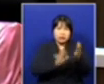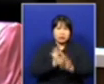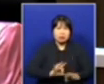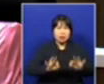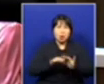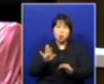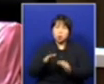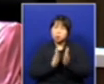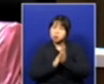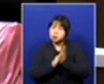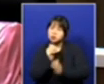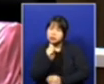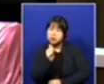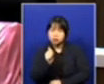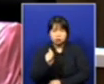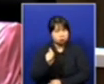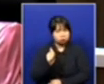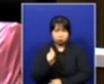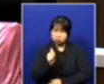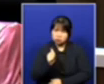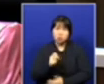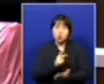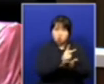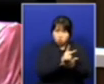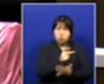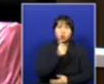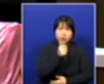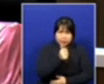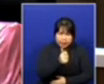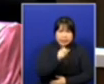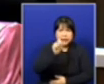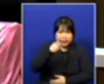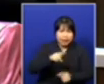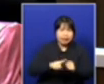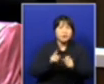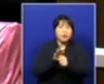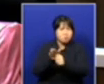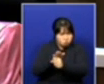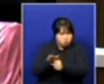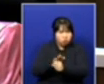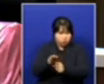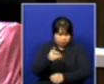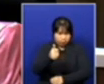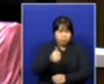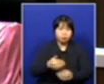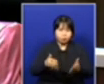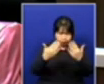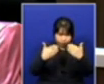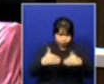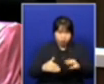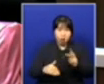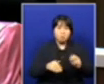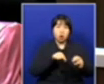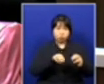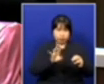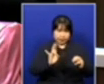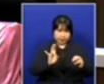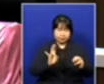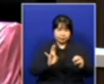อดกู้ก็ดีครับแต่มันพอประมาณเถอะครับท่านดูต่อนะในมาตรา7ครับท่านประธ